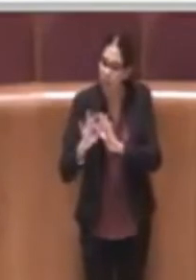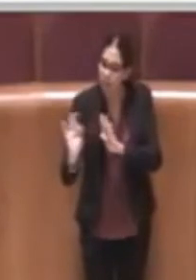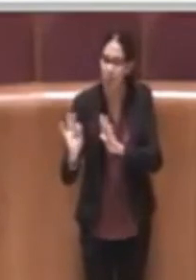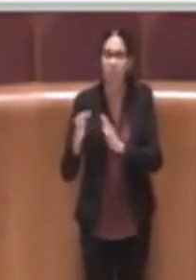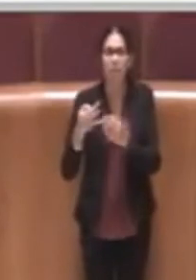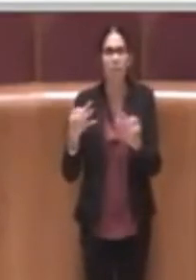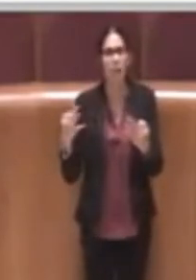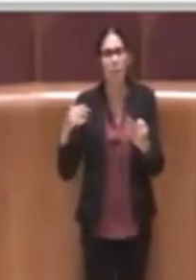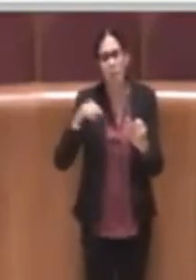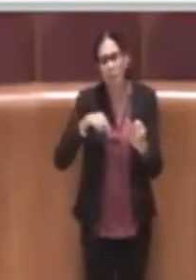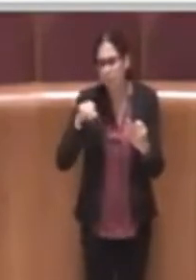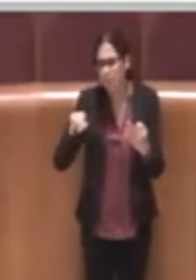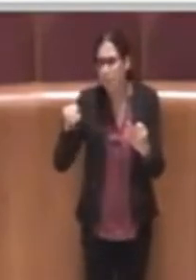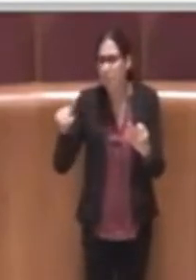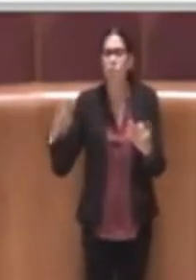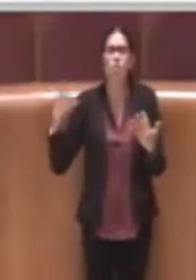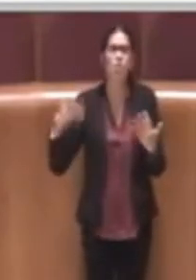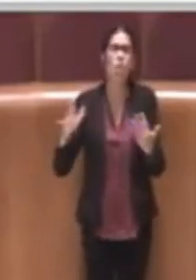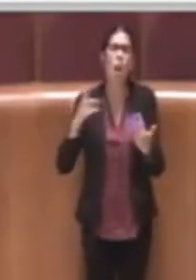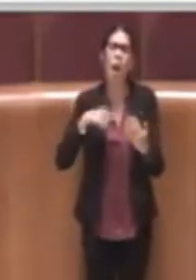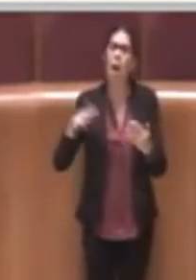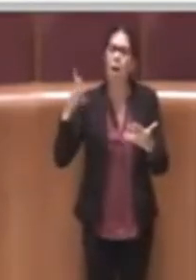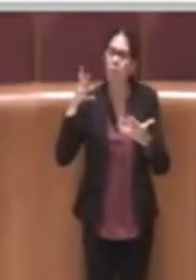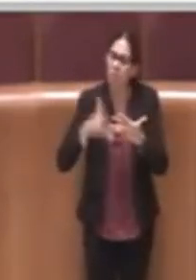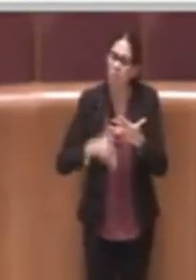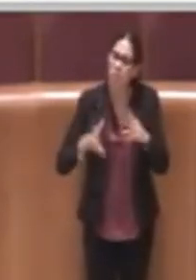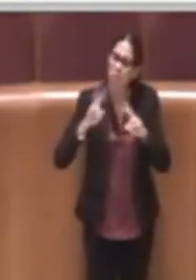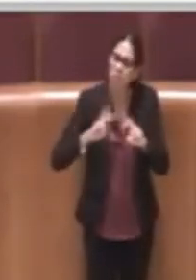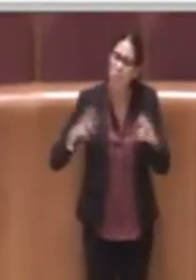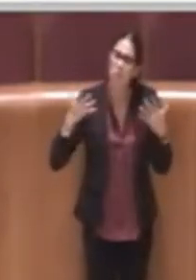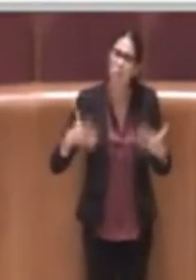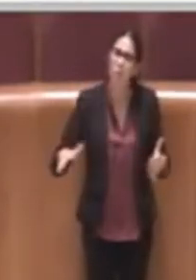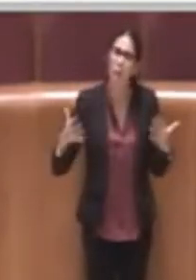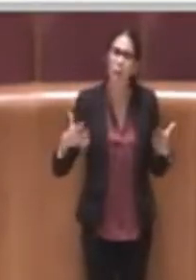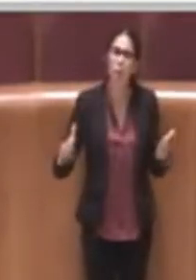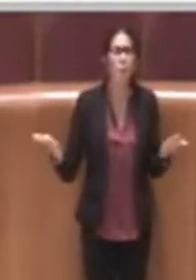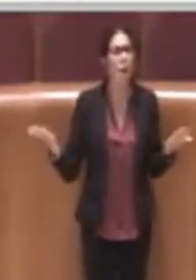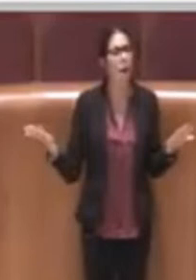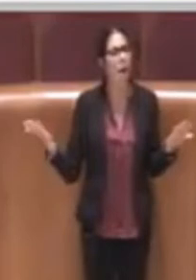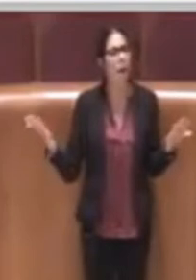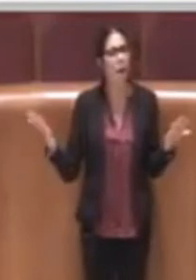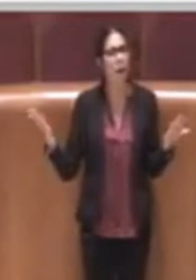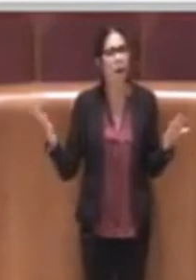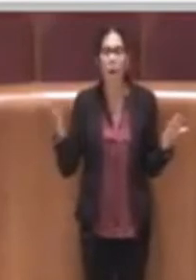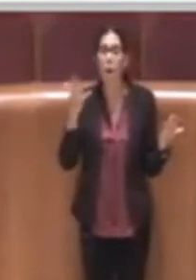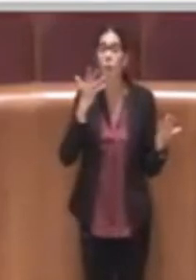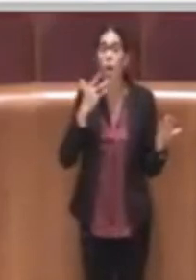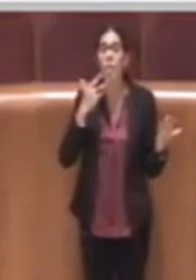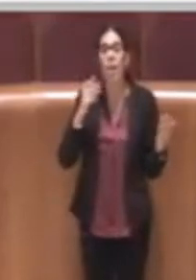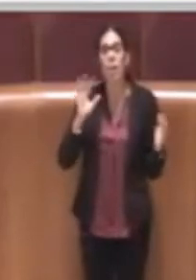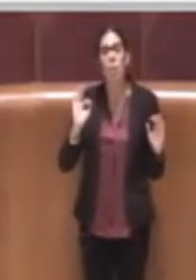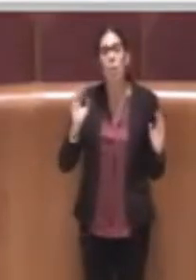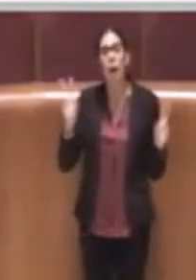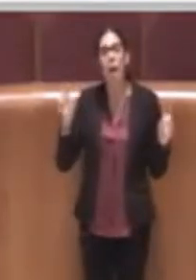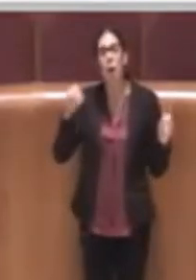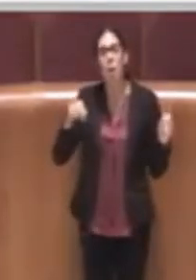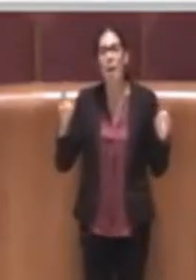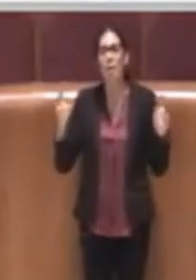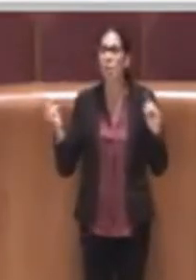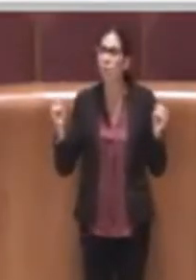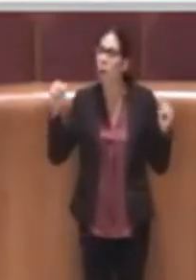già trattate e sviscerate, ma perché abbiamo sentito l'esigenza di parlarne qui in aula?